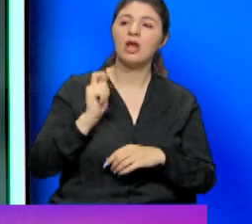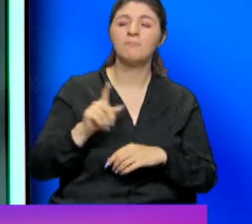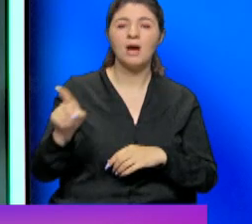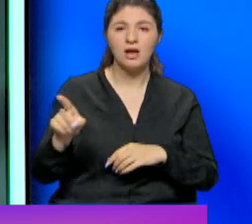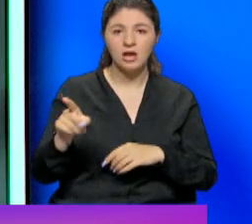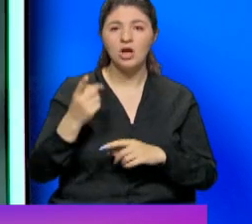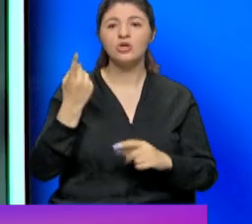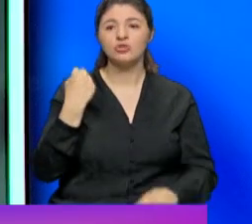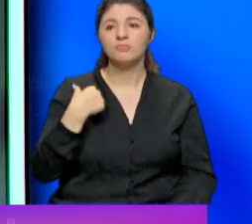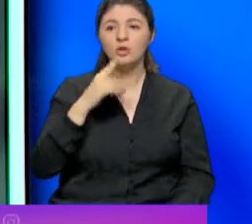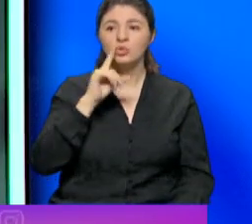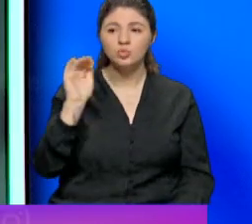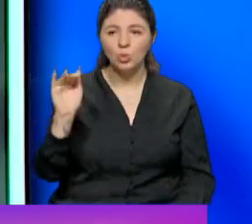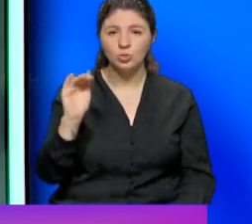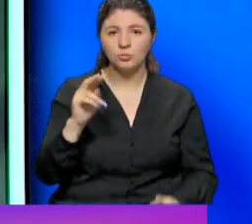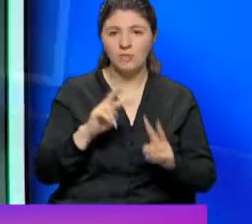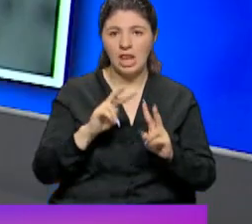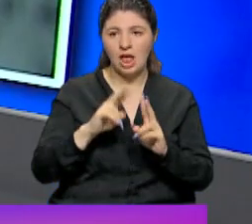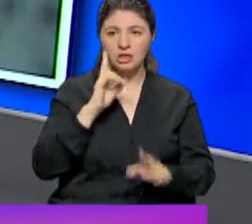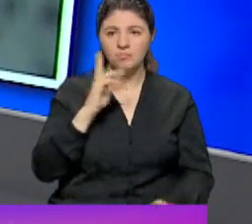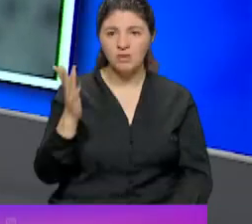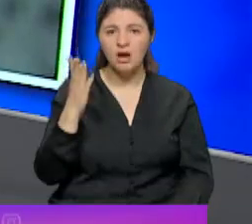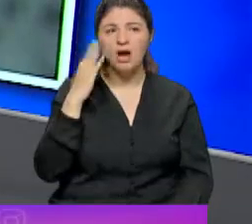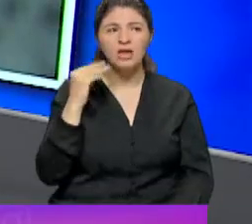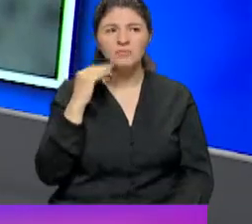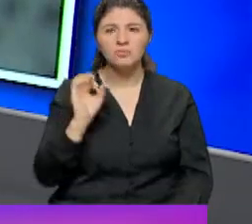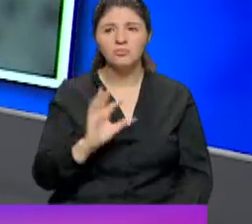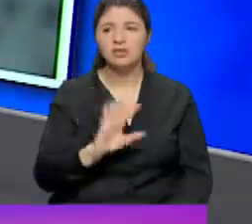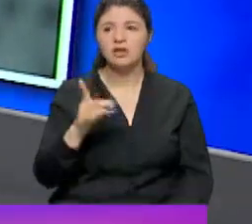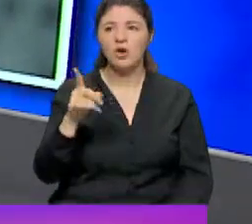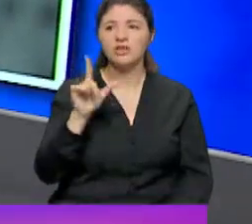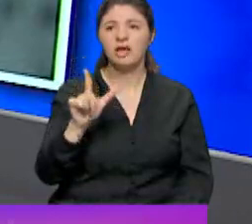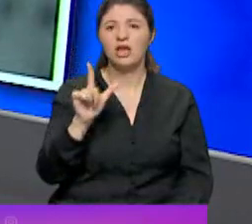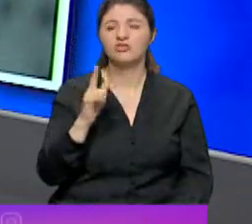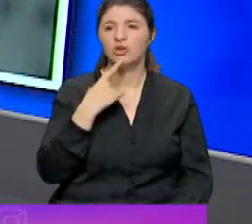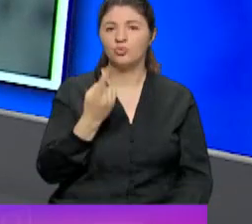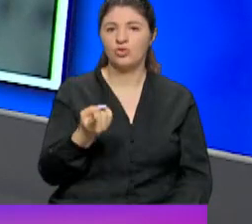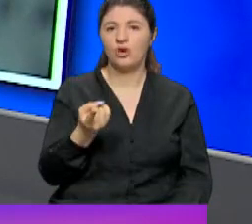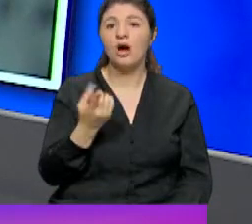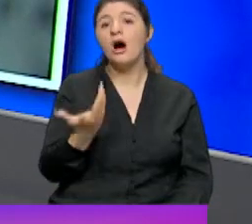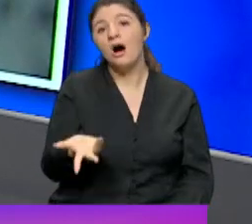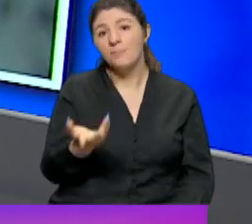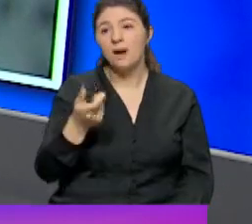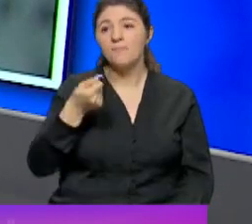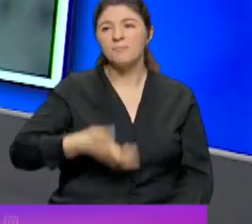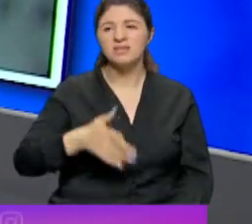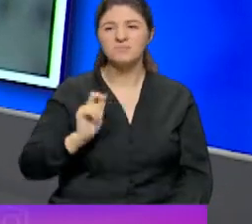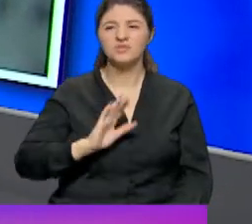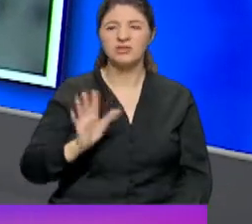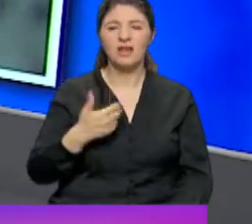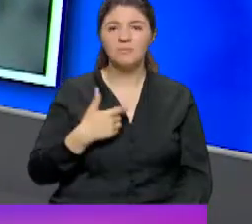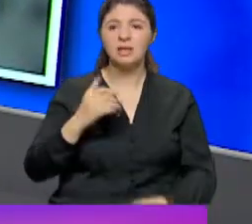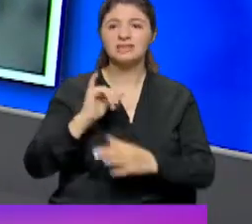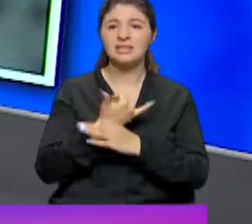sorgulama Dün ben de sordum Melek hanıma Anlamak mümkün değil o gerekçeleri diyor ama pes edecek